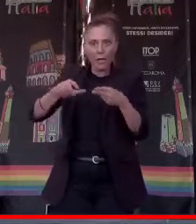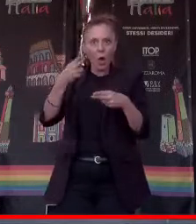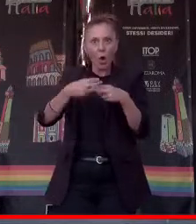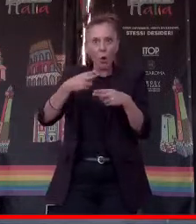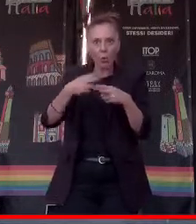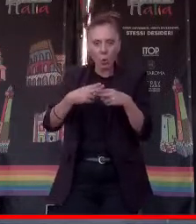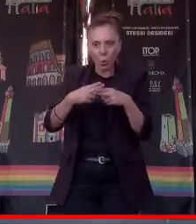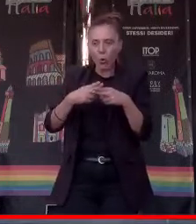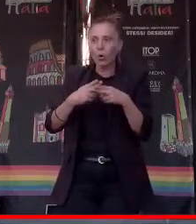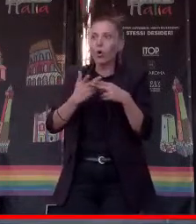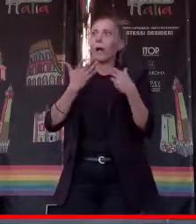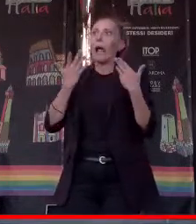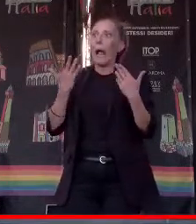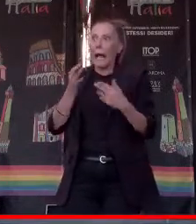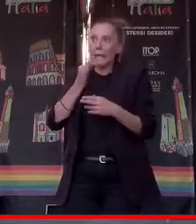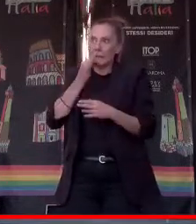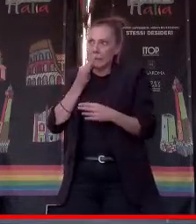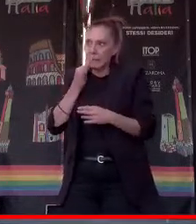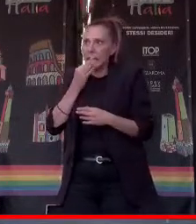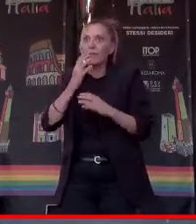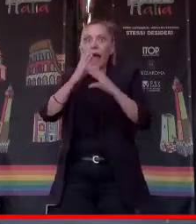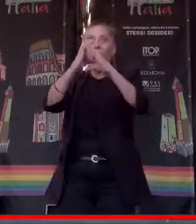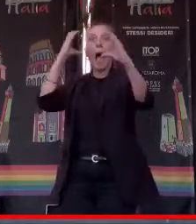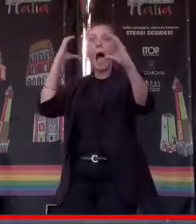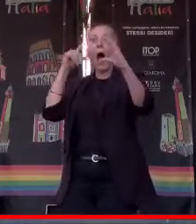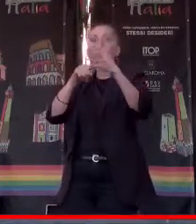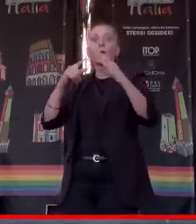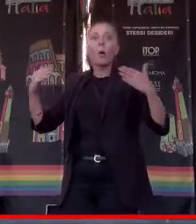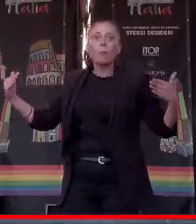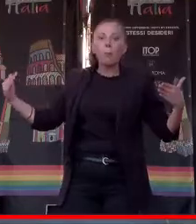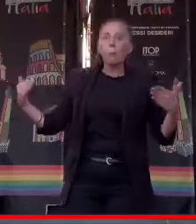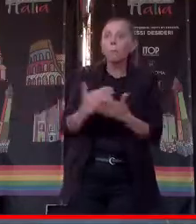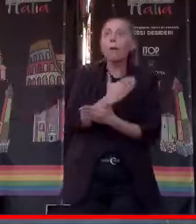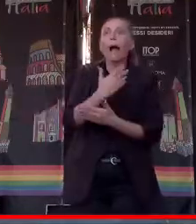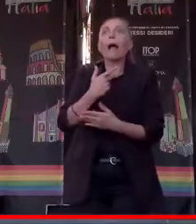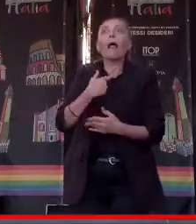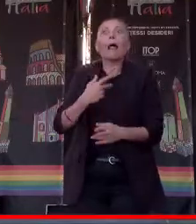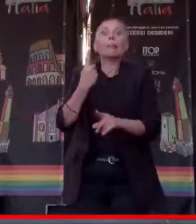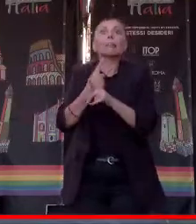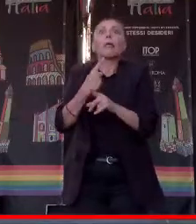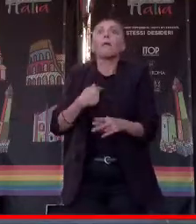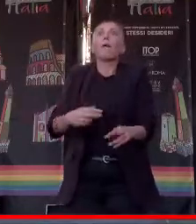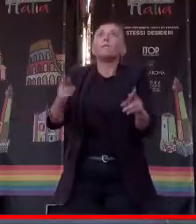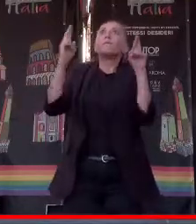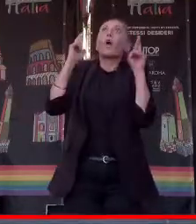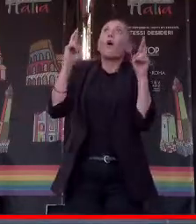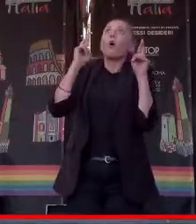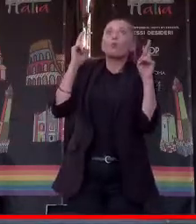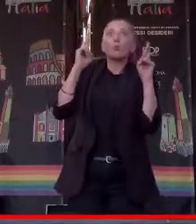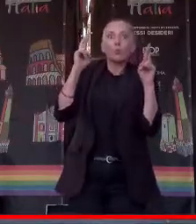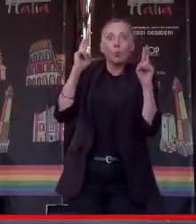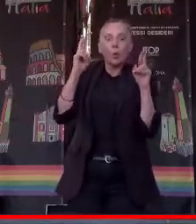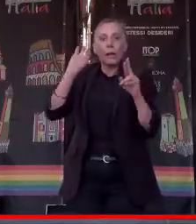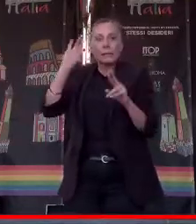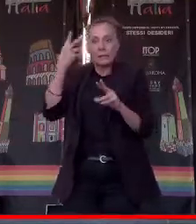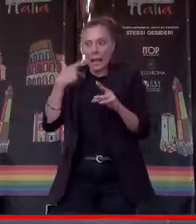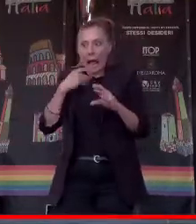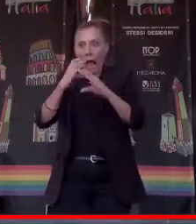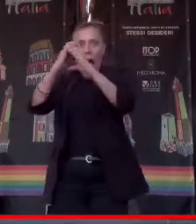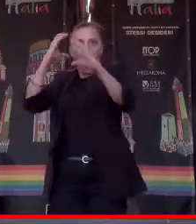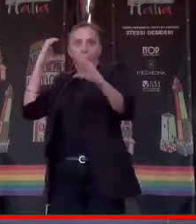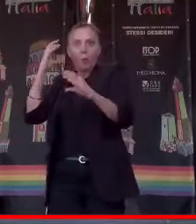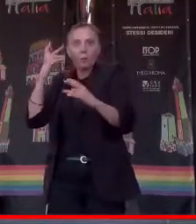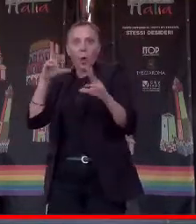sul colpo di fortuna che ti deve prendere quando passa l'autobus, se viene un autobus... come dire, comprato